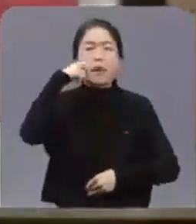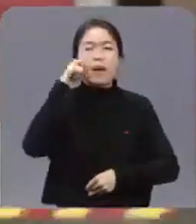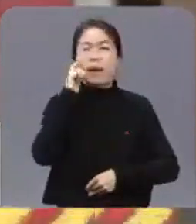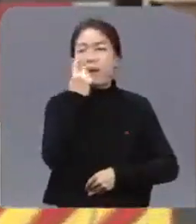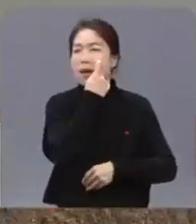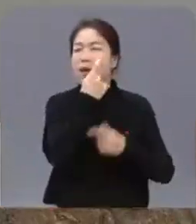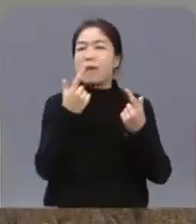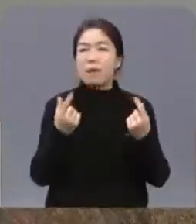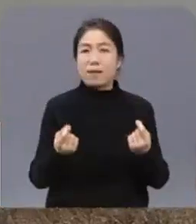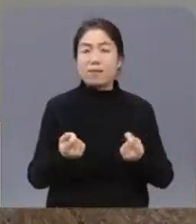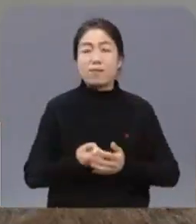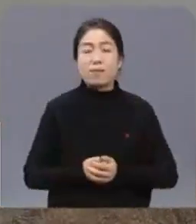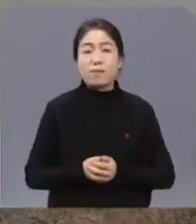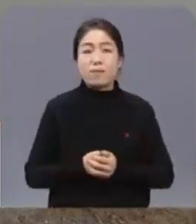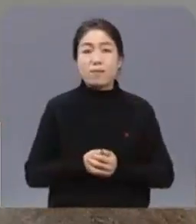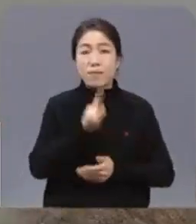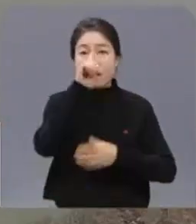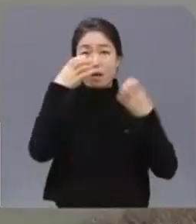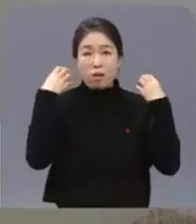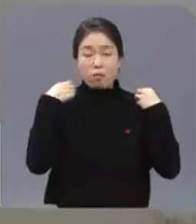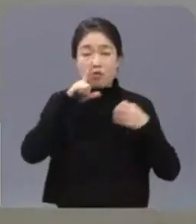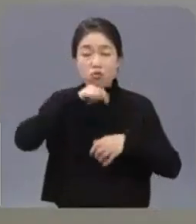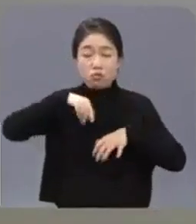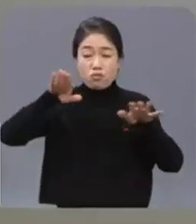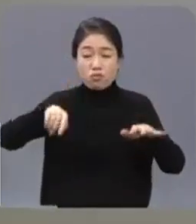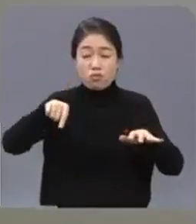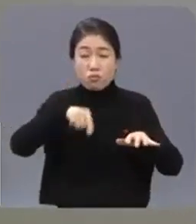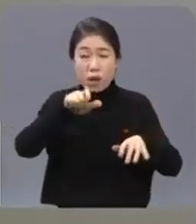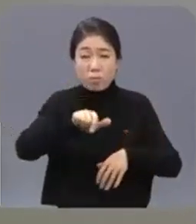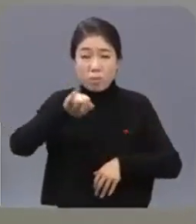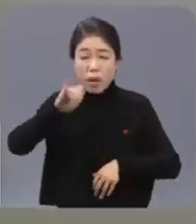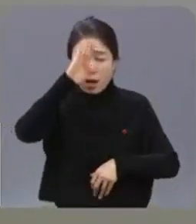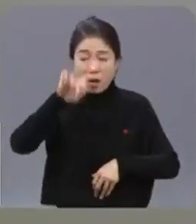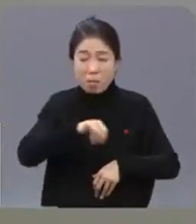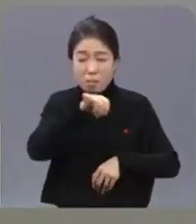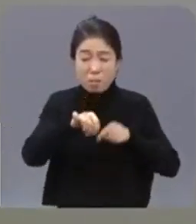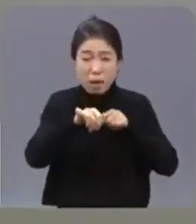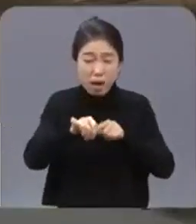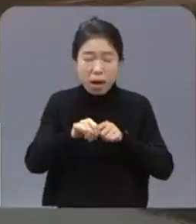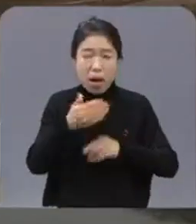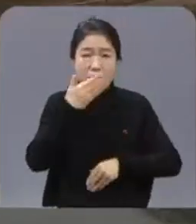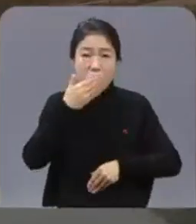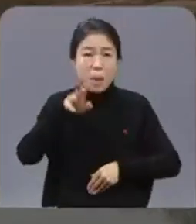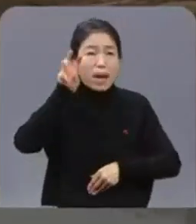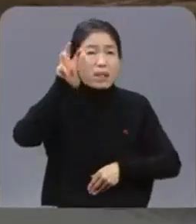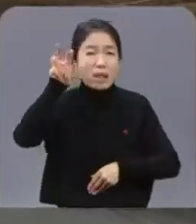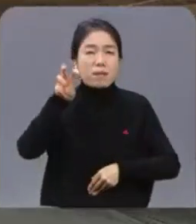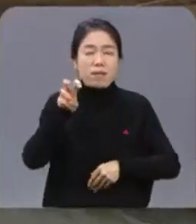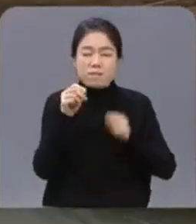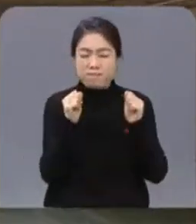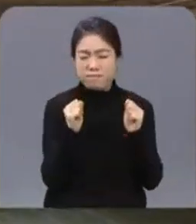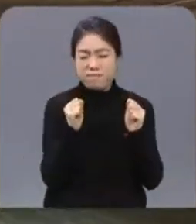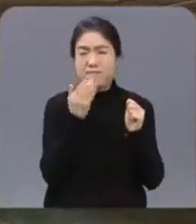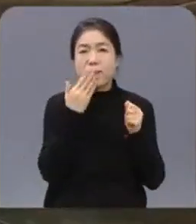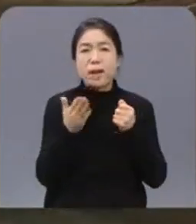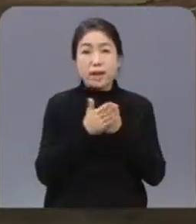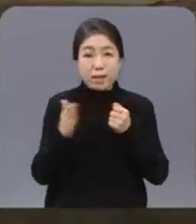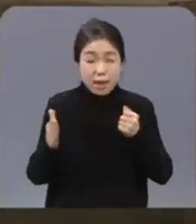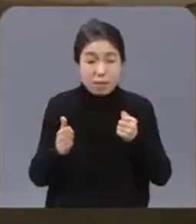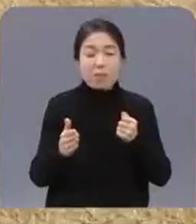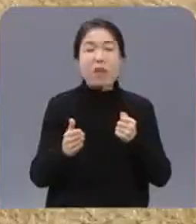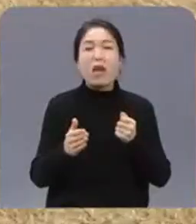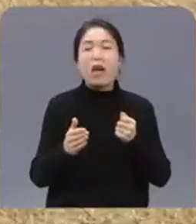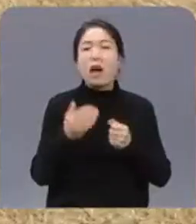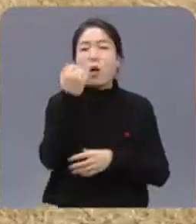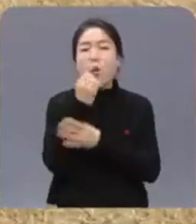확인된 겁니다 방역당국은 철새에서 배출된 AI 바이러스가 최대 30일까지 버틸 수 있어 눈에 덮였던